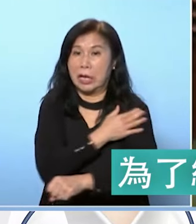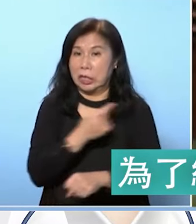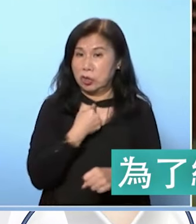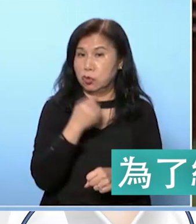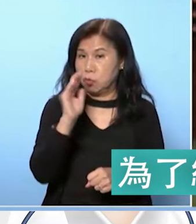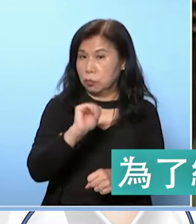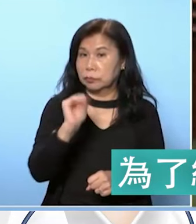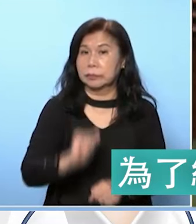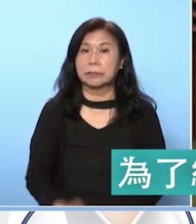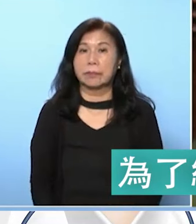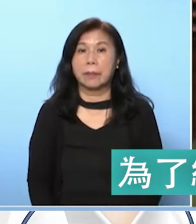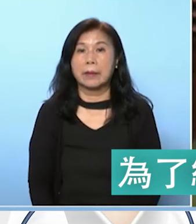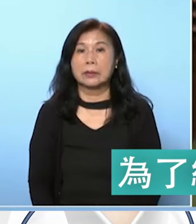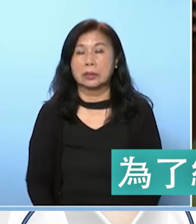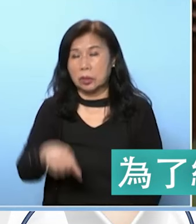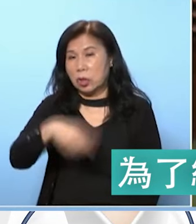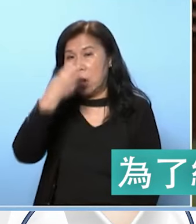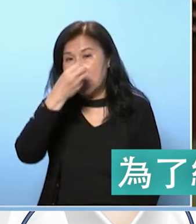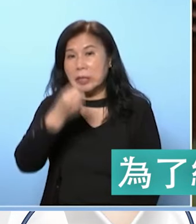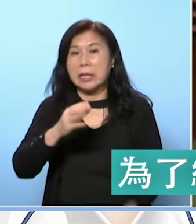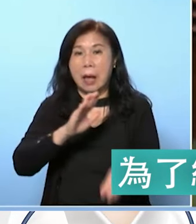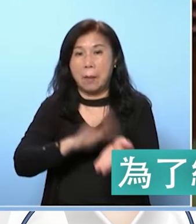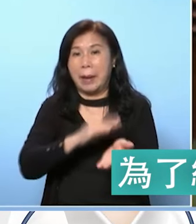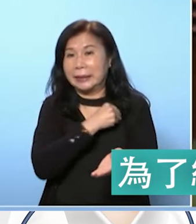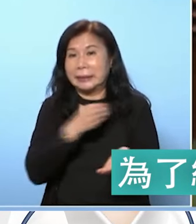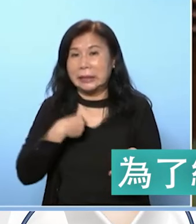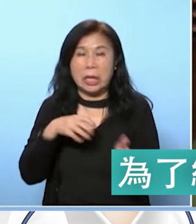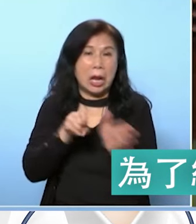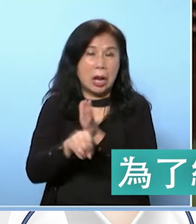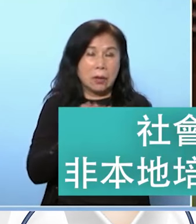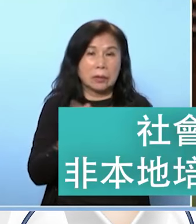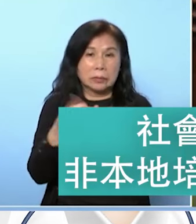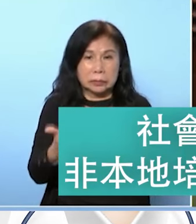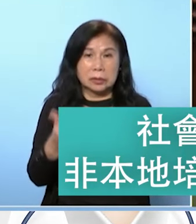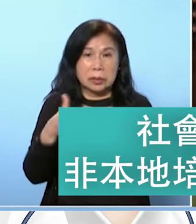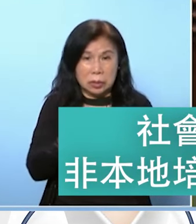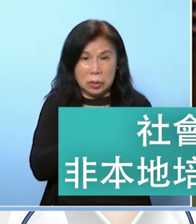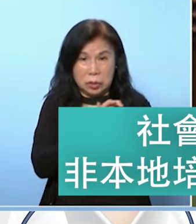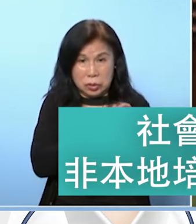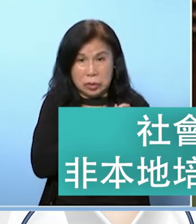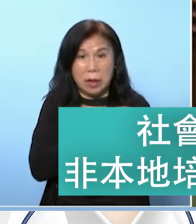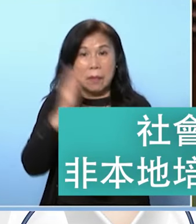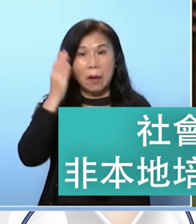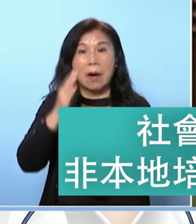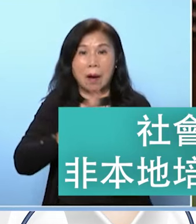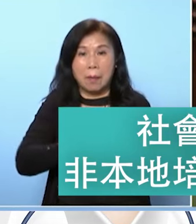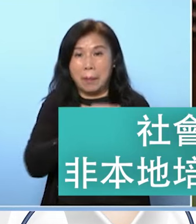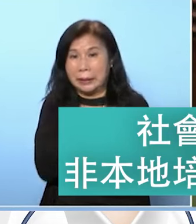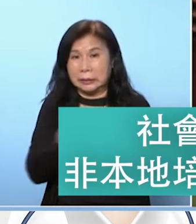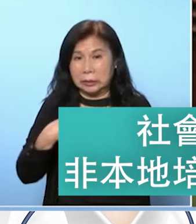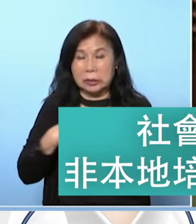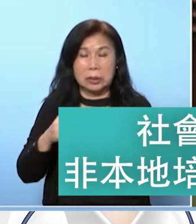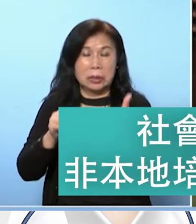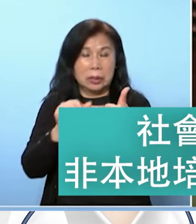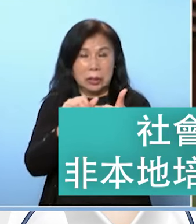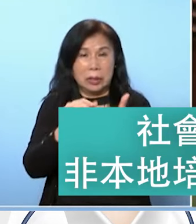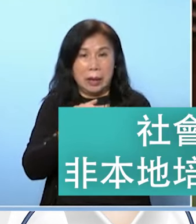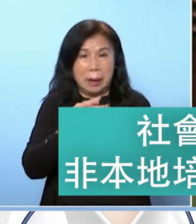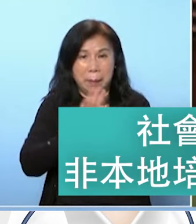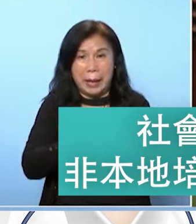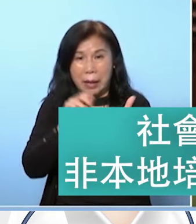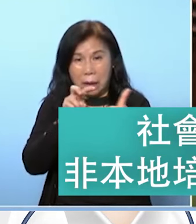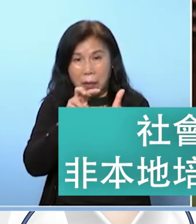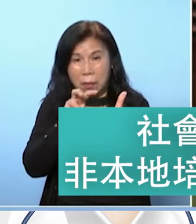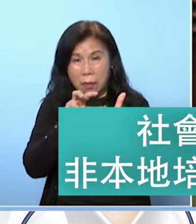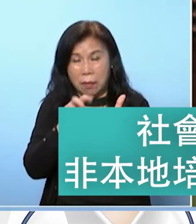為了緩解本港醫生人手短缺的問題，社會亦都期待醫委會能夠持續優化